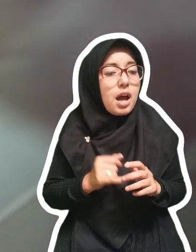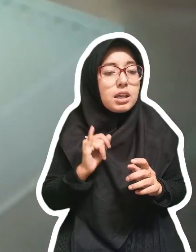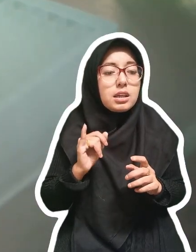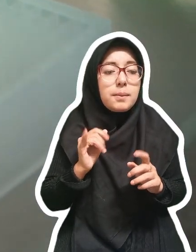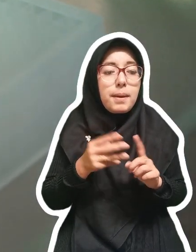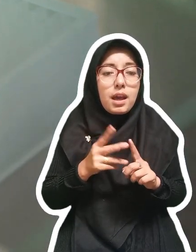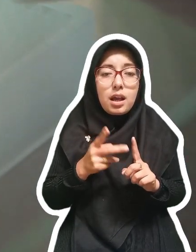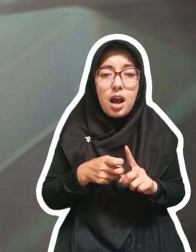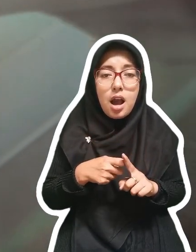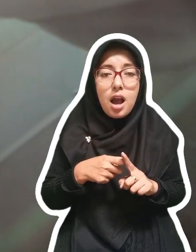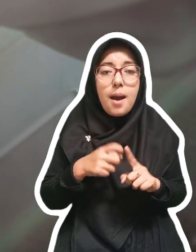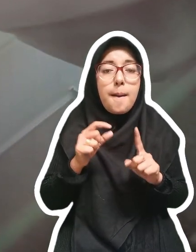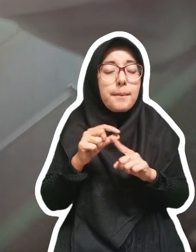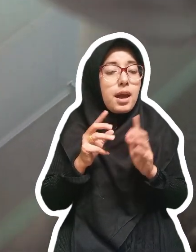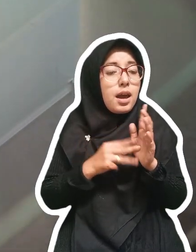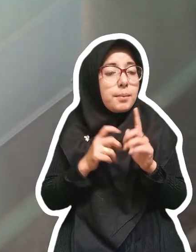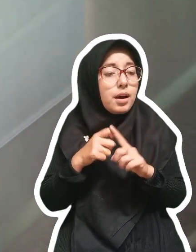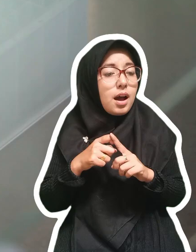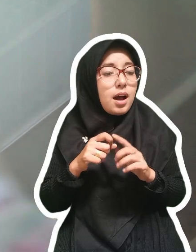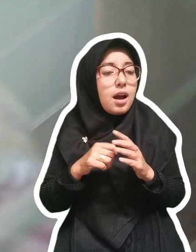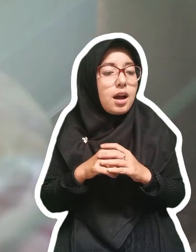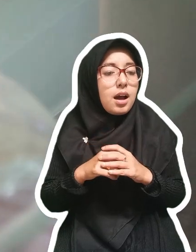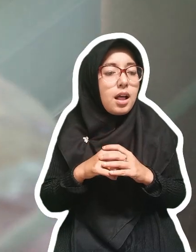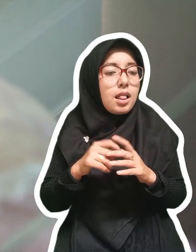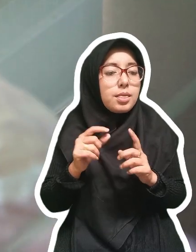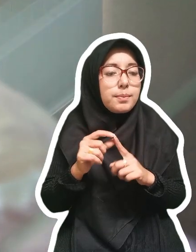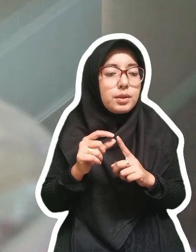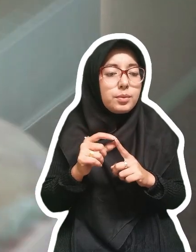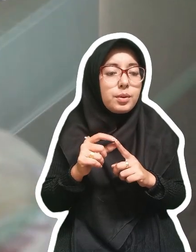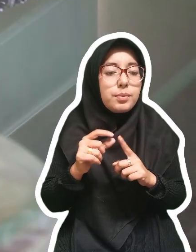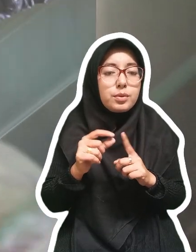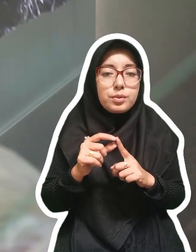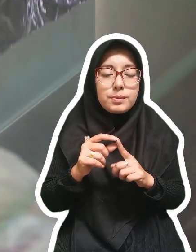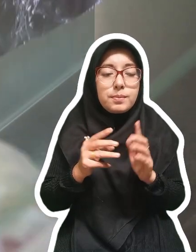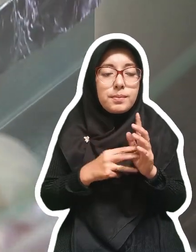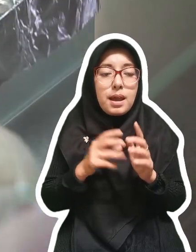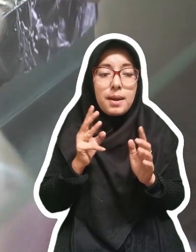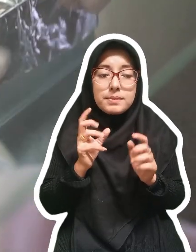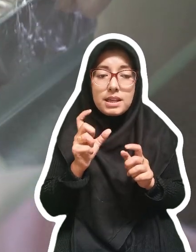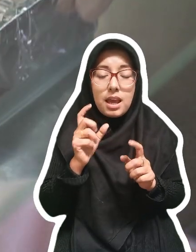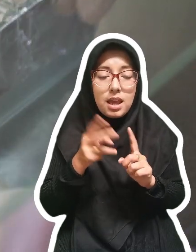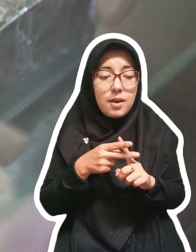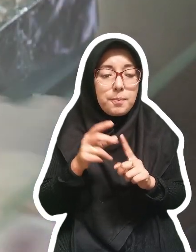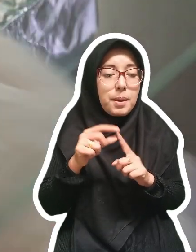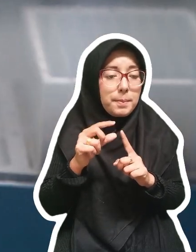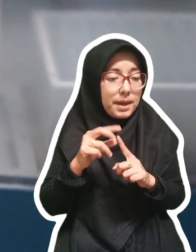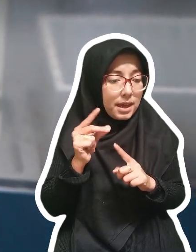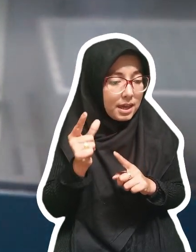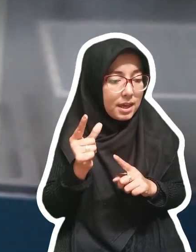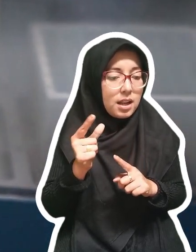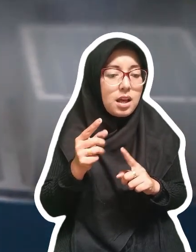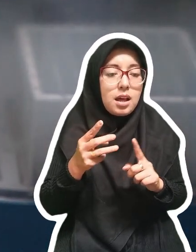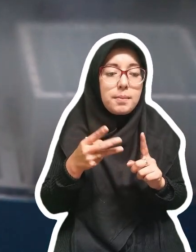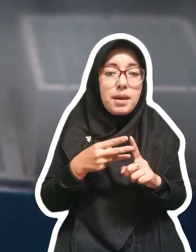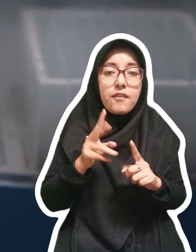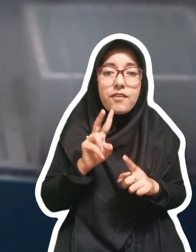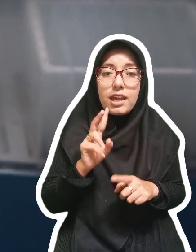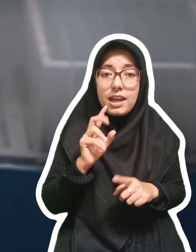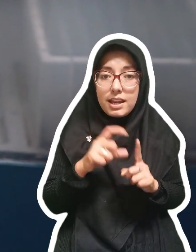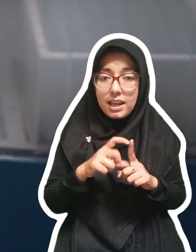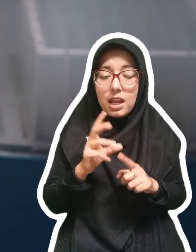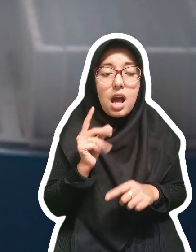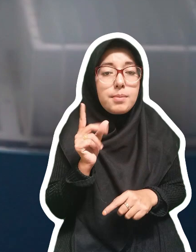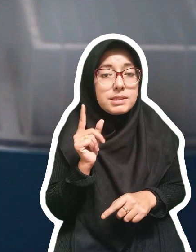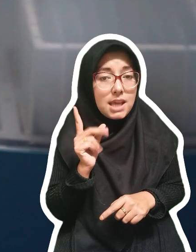PMK, LSD, paratuberkulosis, MCF, PPR, BVD,